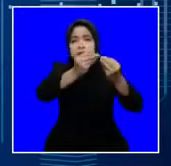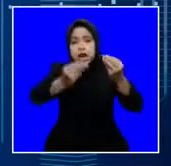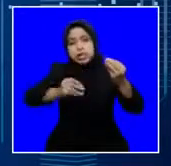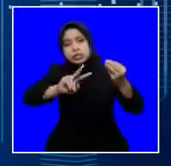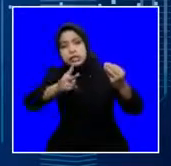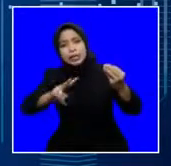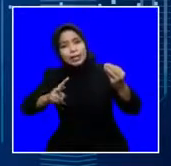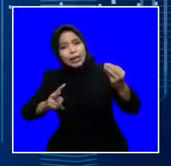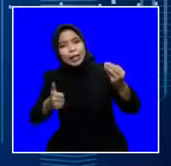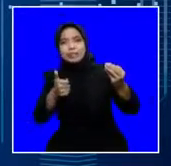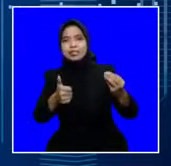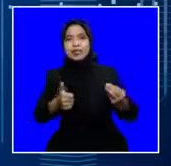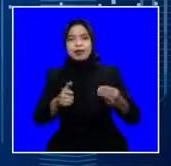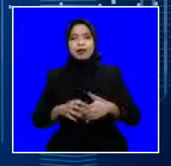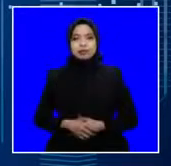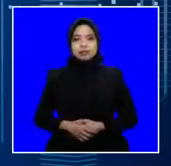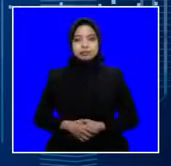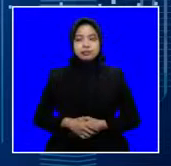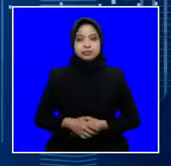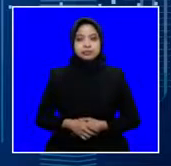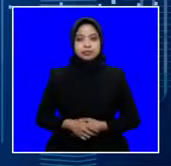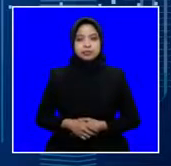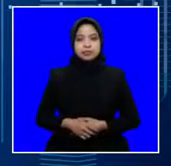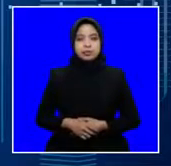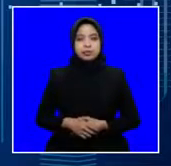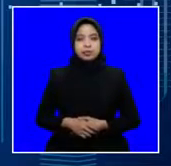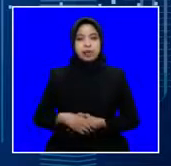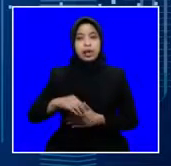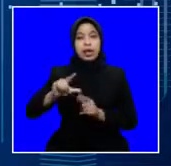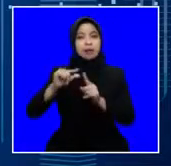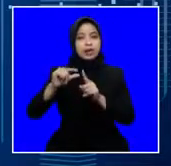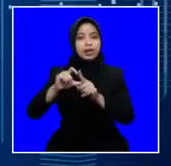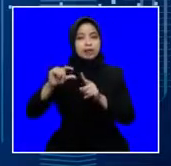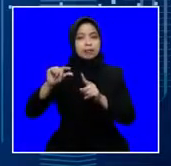generasi. Sejak LPDP dibentuk tahun